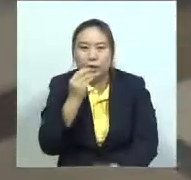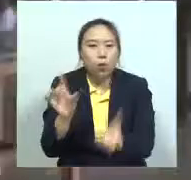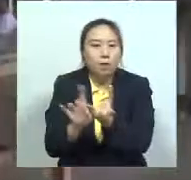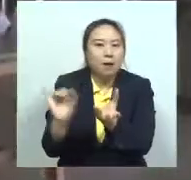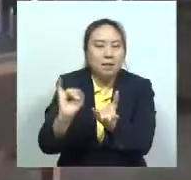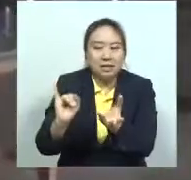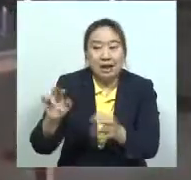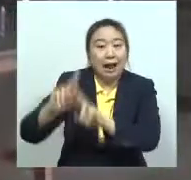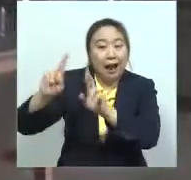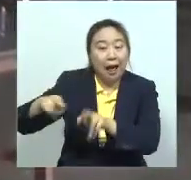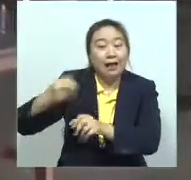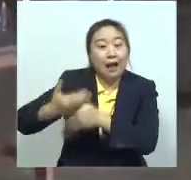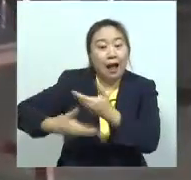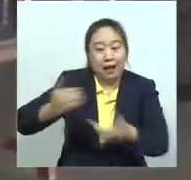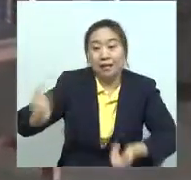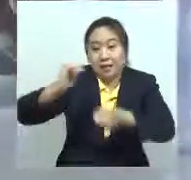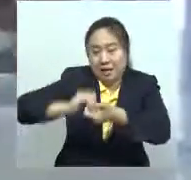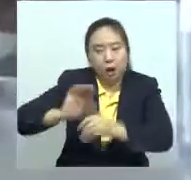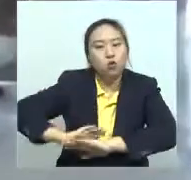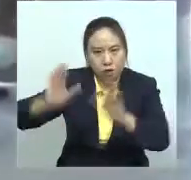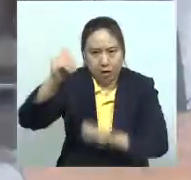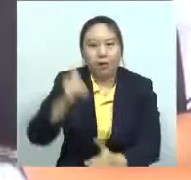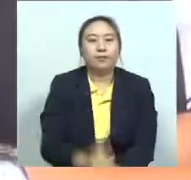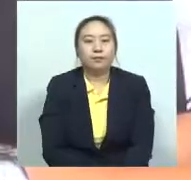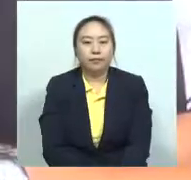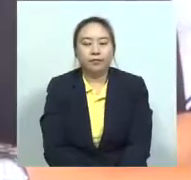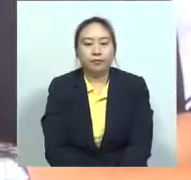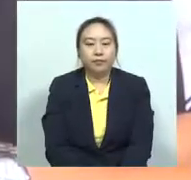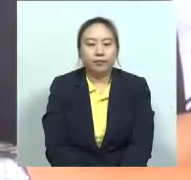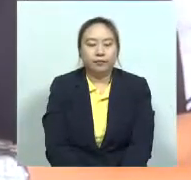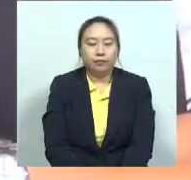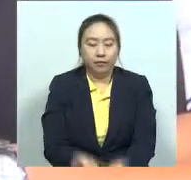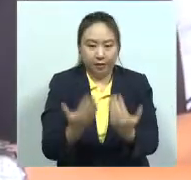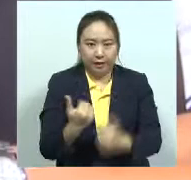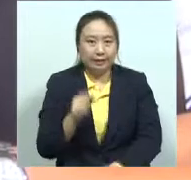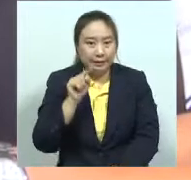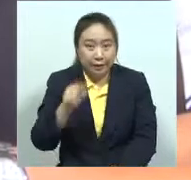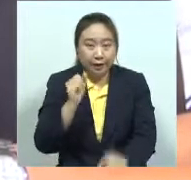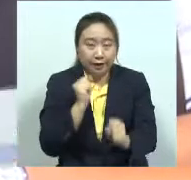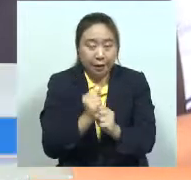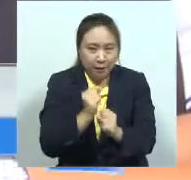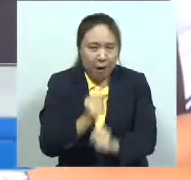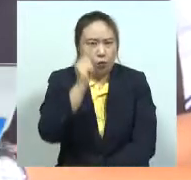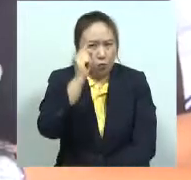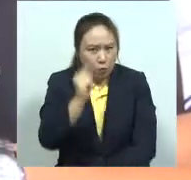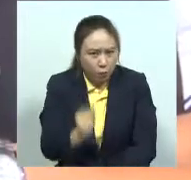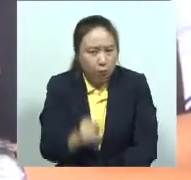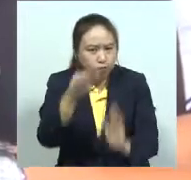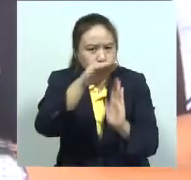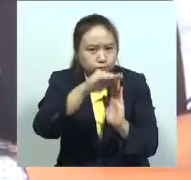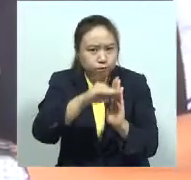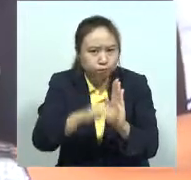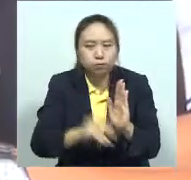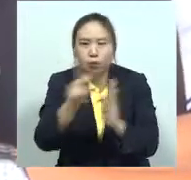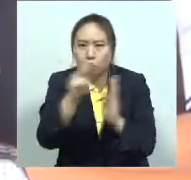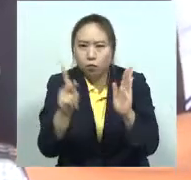ฟังเสียงรัฐมนตรีว่าการกระทรวงมหาดไทยกันค่ะ กำชับไปว่าการดำเนินการนั้นจะต้องดำเนินการไปตามก